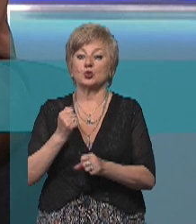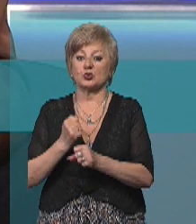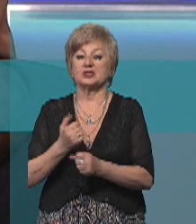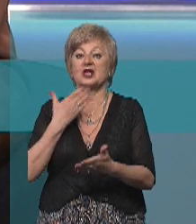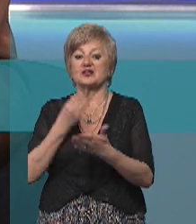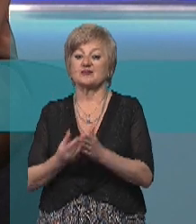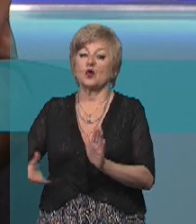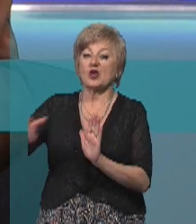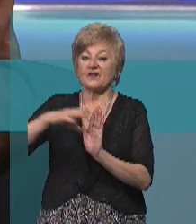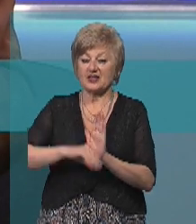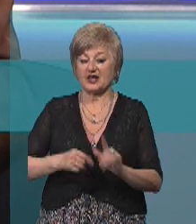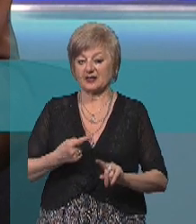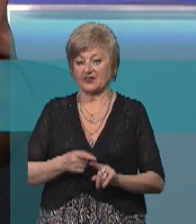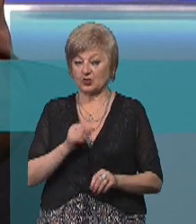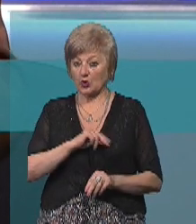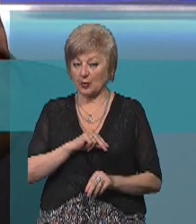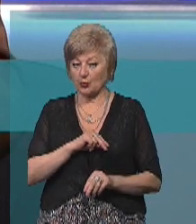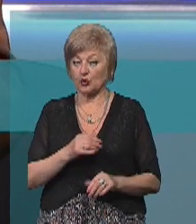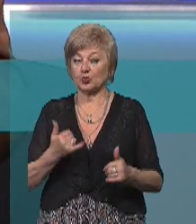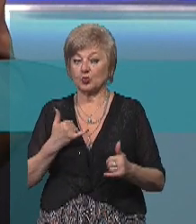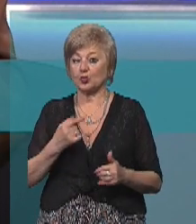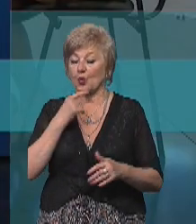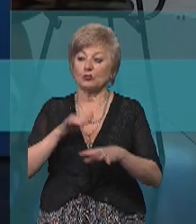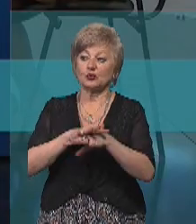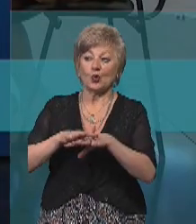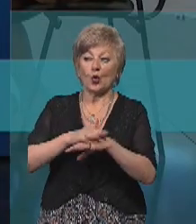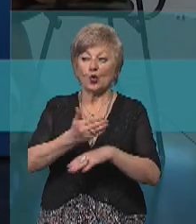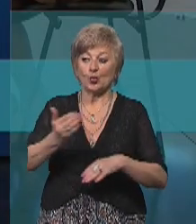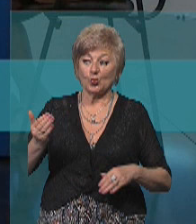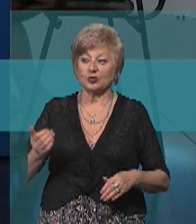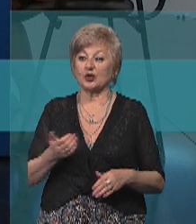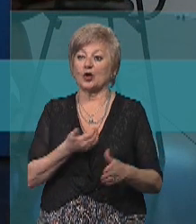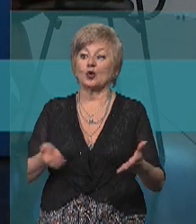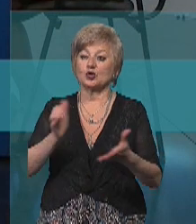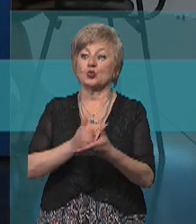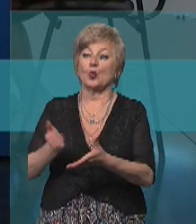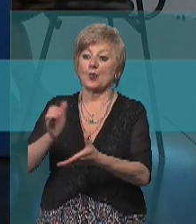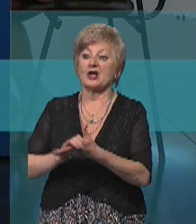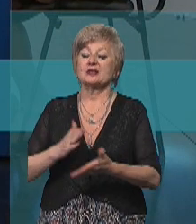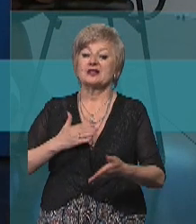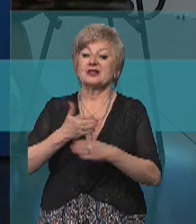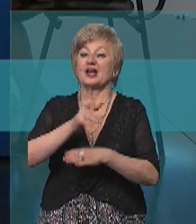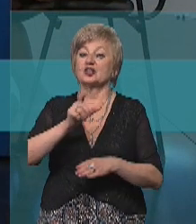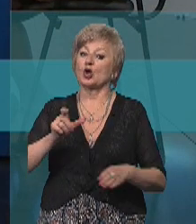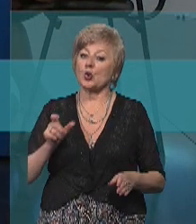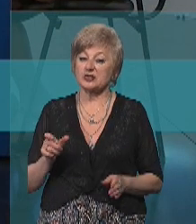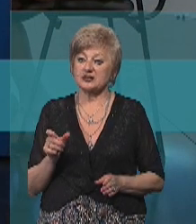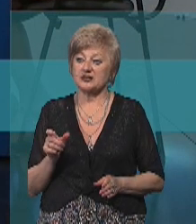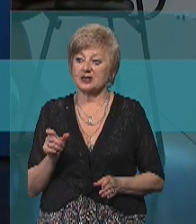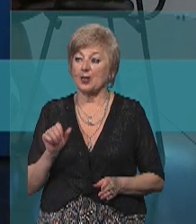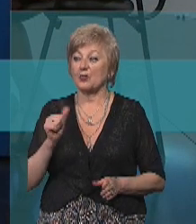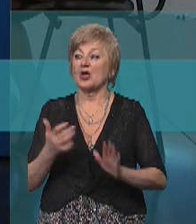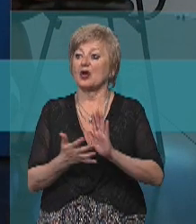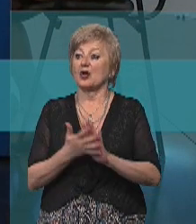свій внесок у цю роботу. Сьогодні у нас багатолюдно. Я хочу представити вам наших гостей. В першу